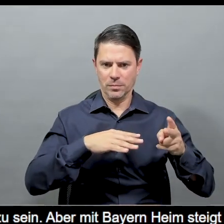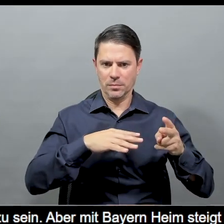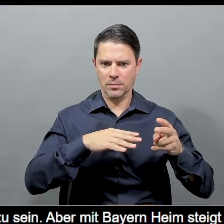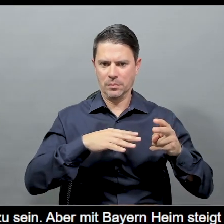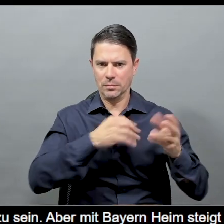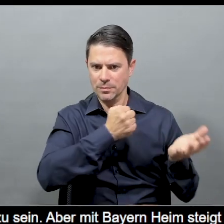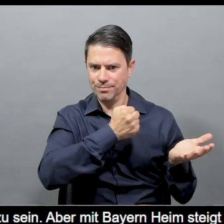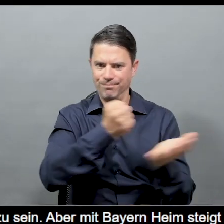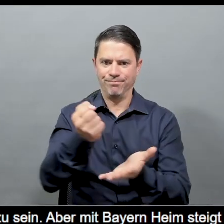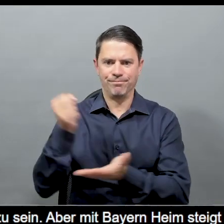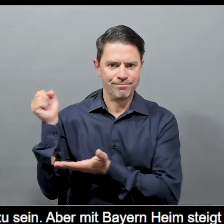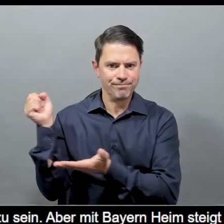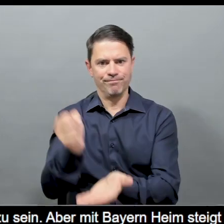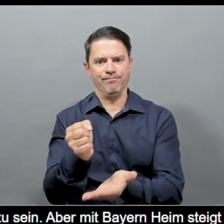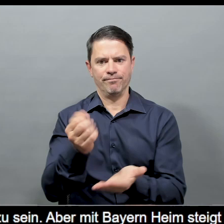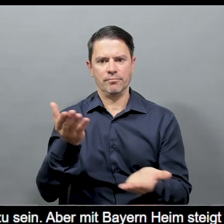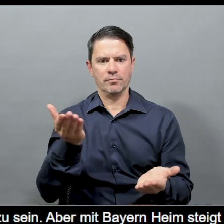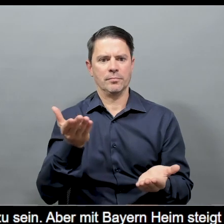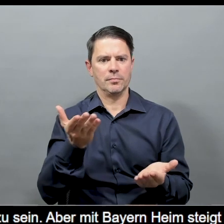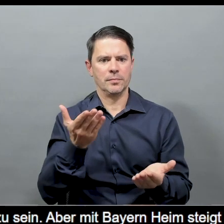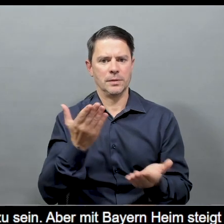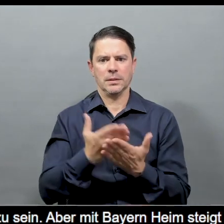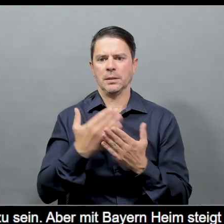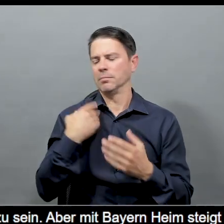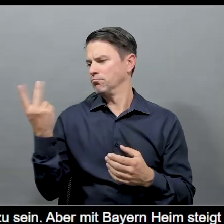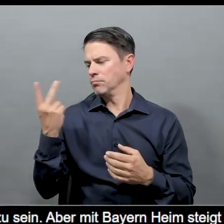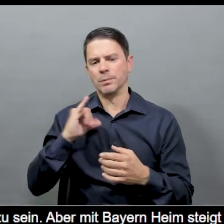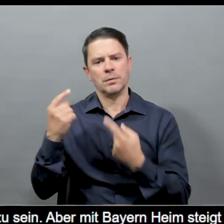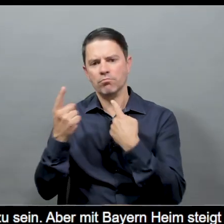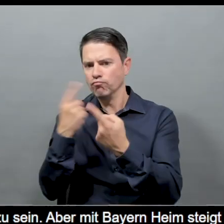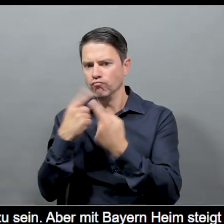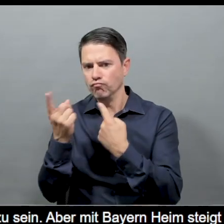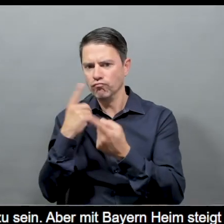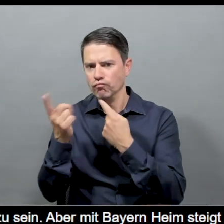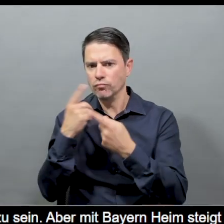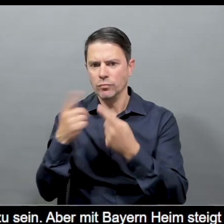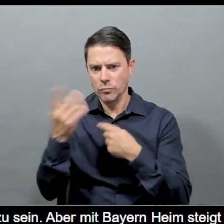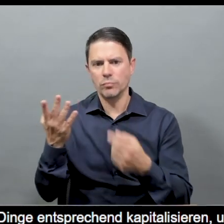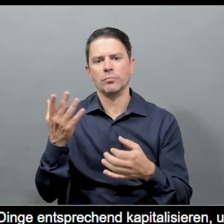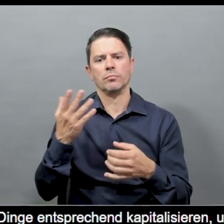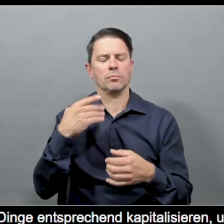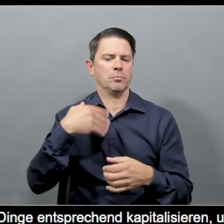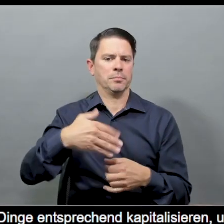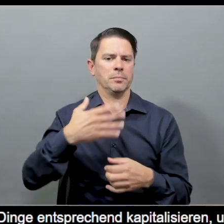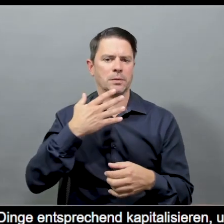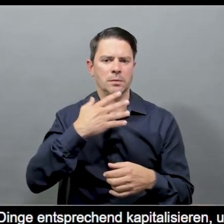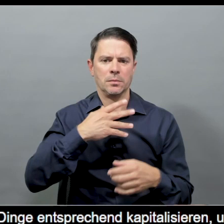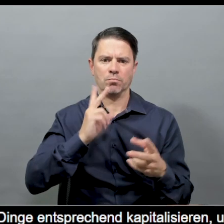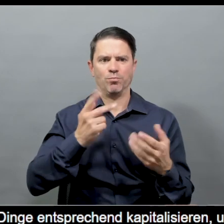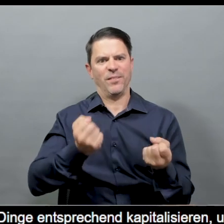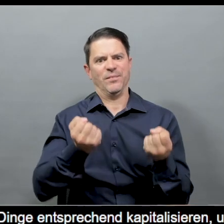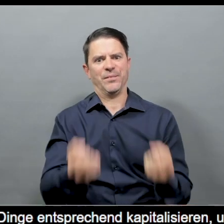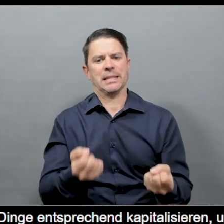kommuniziert. Und zum Zeitablauf kann ich mich nicht festlegen. ist jetzt so, dass wir das jetzt alles prüfen, ob das von der Bayernheim